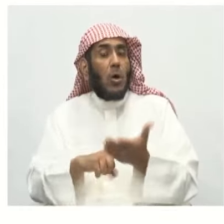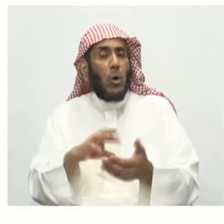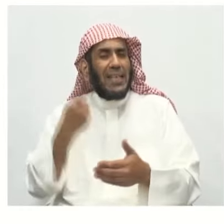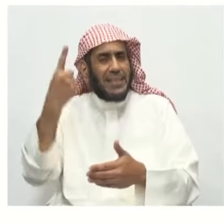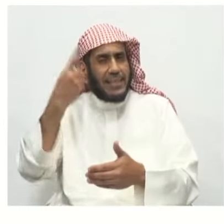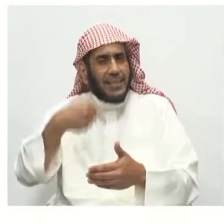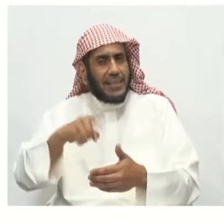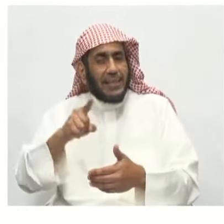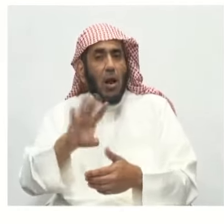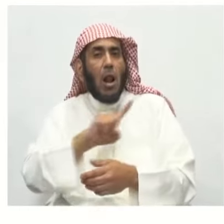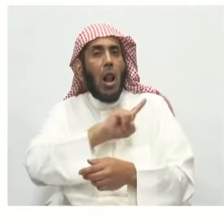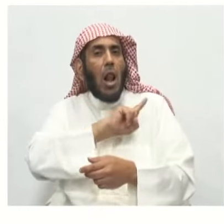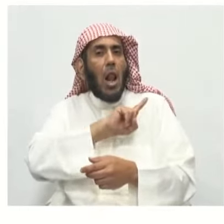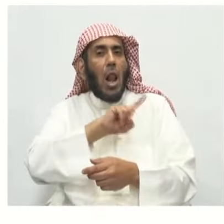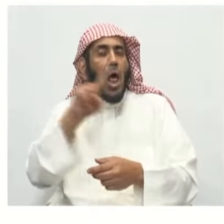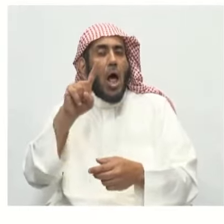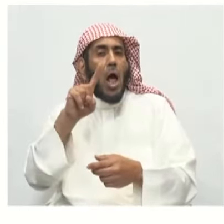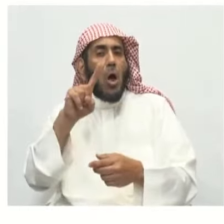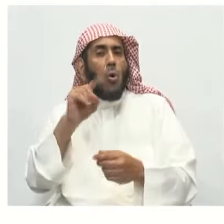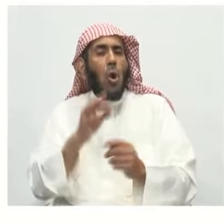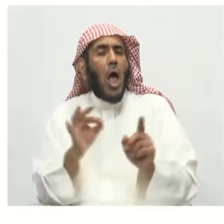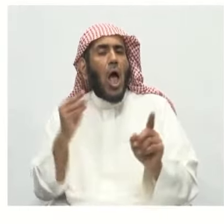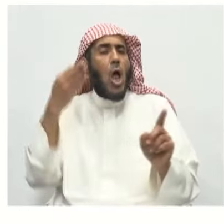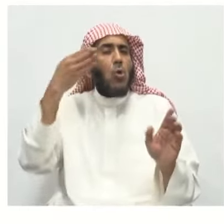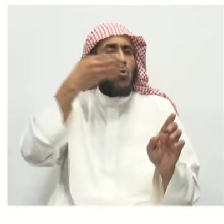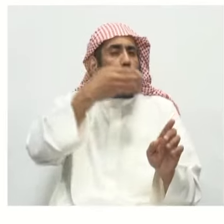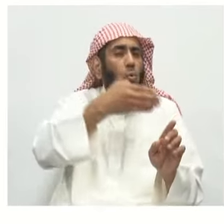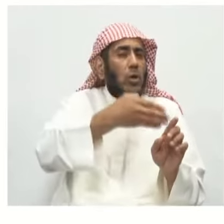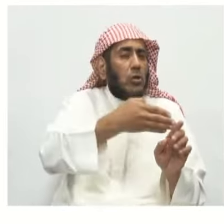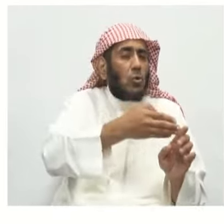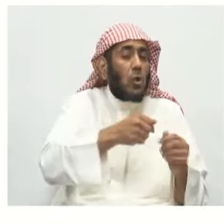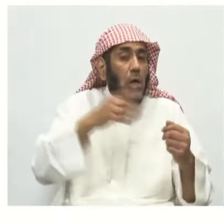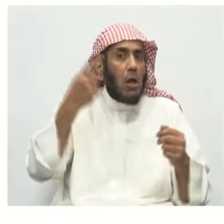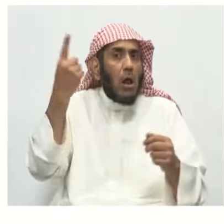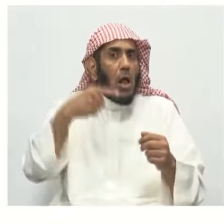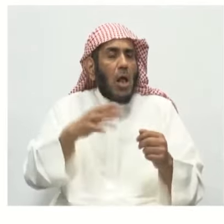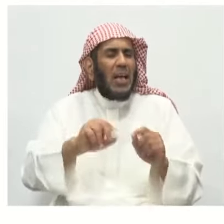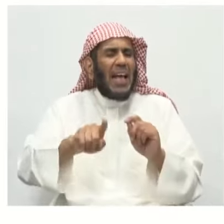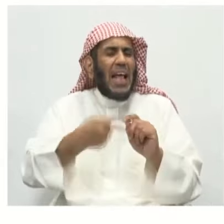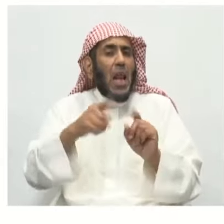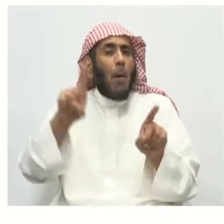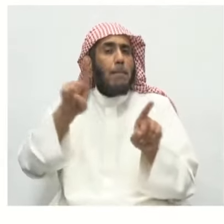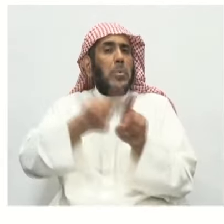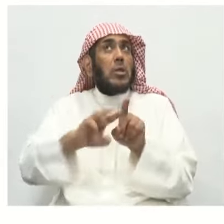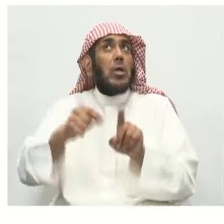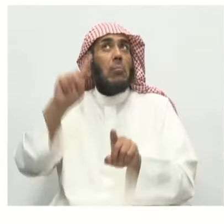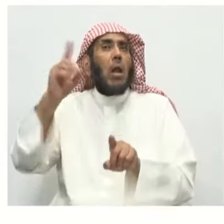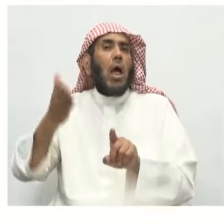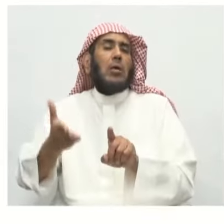انه لا يتوصل اليه الا بالشرك بالله